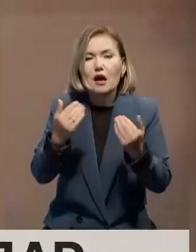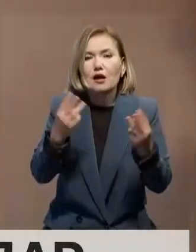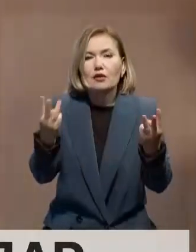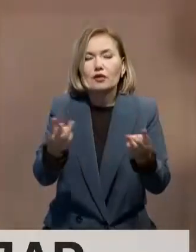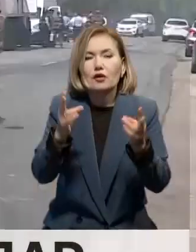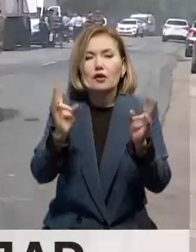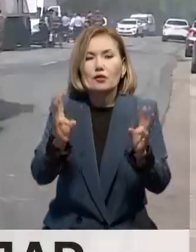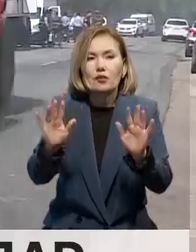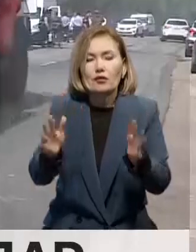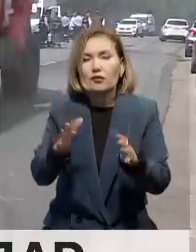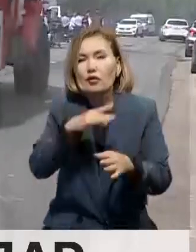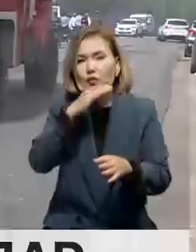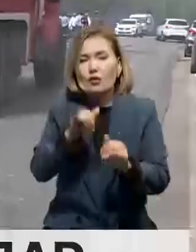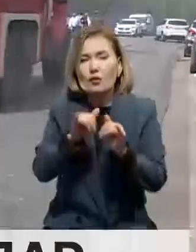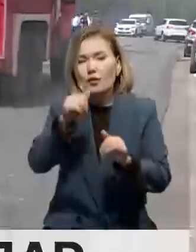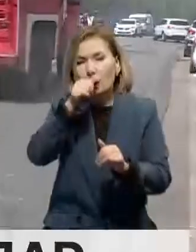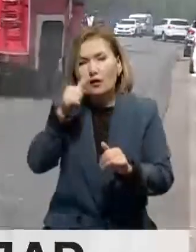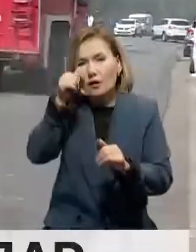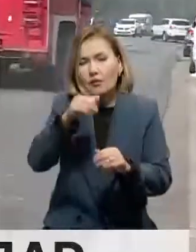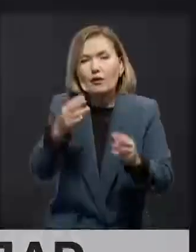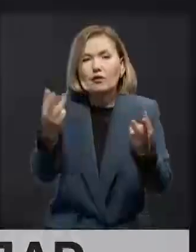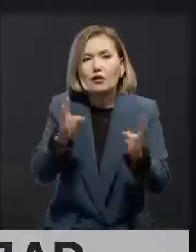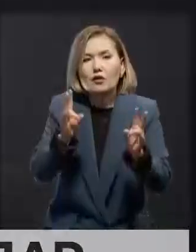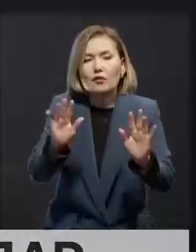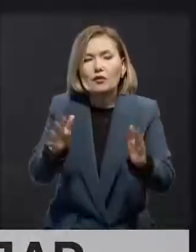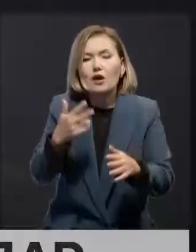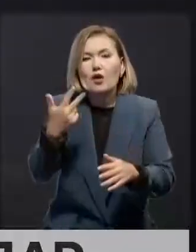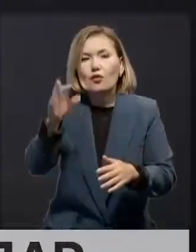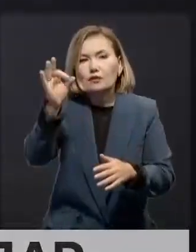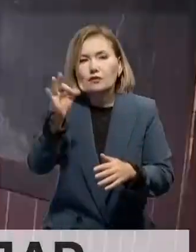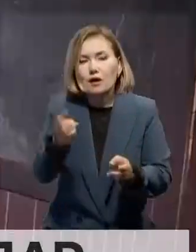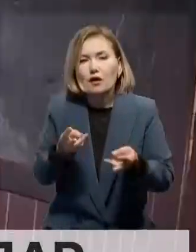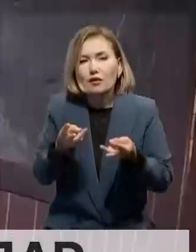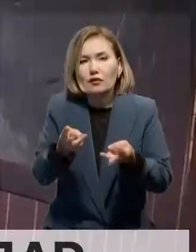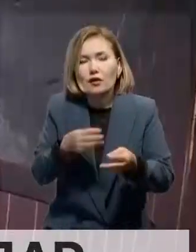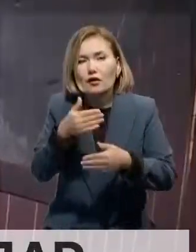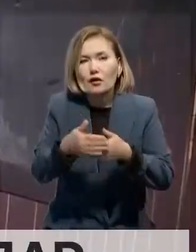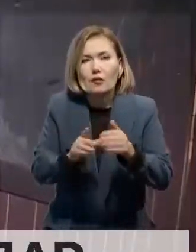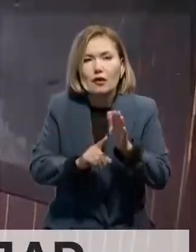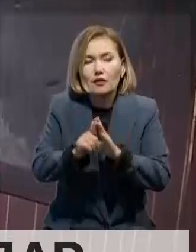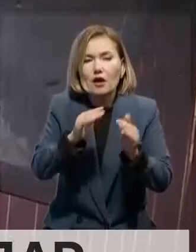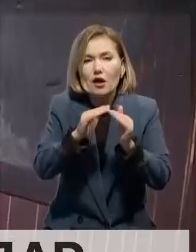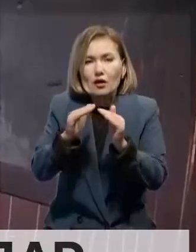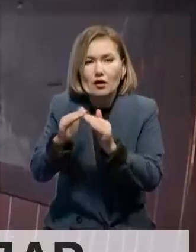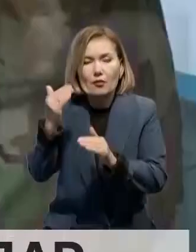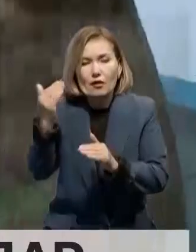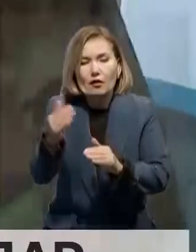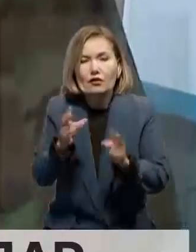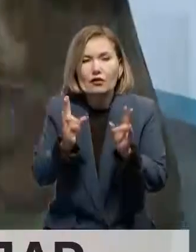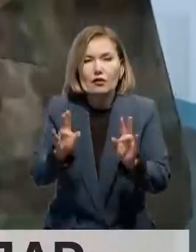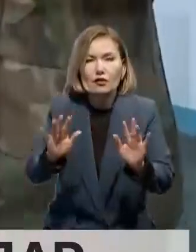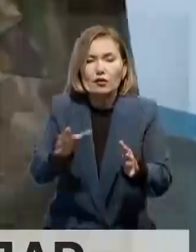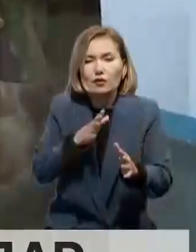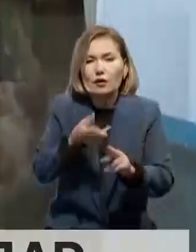өрттің қауіпті кезеңі. Себебі өткен жылғы өрт оқиғаларының 30% жылу маусымы басталар кезде жеке сектордағы жер үйлерде болған.